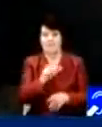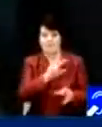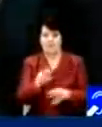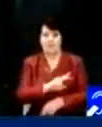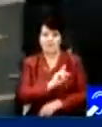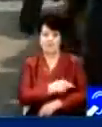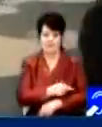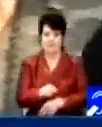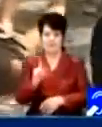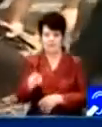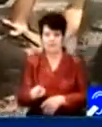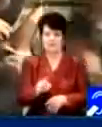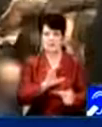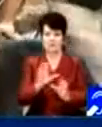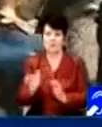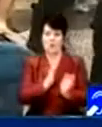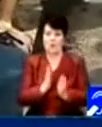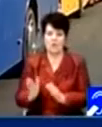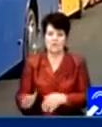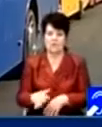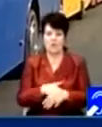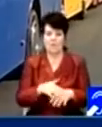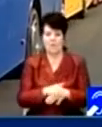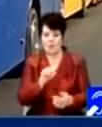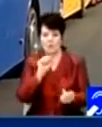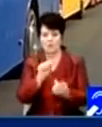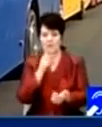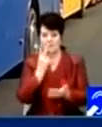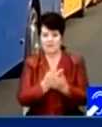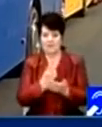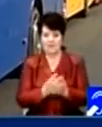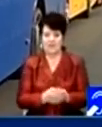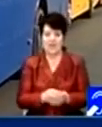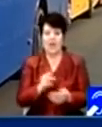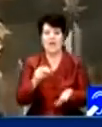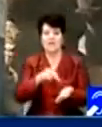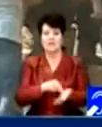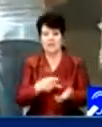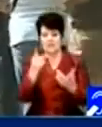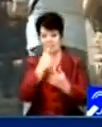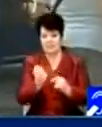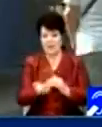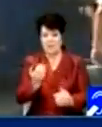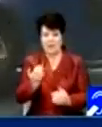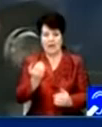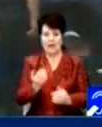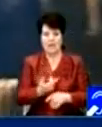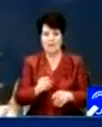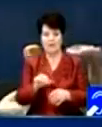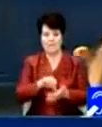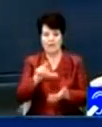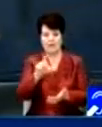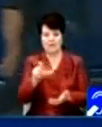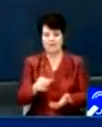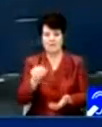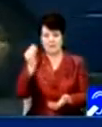să intervină pentru a asigura ordinea publică. Contrar prevederilor stabilite într-o declarație prealabilă, participanții la eveniment